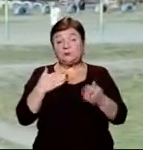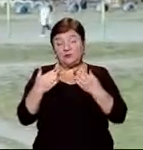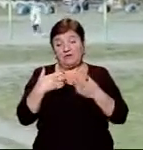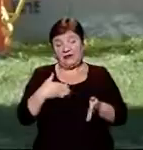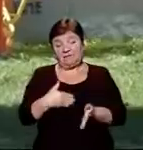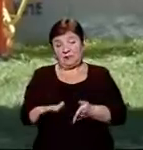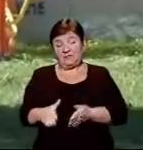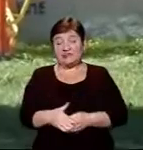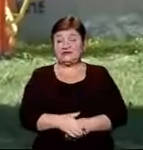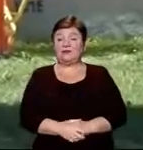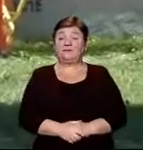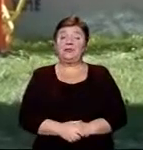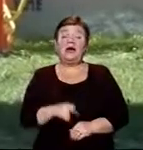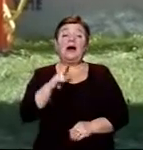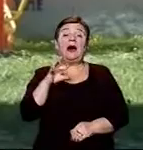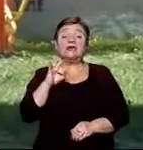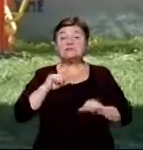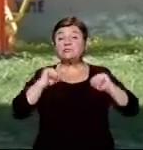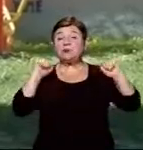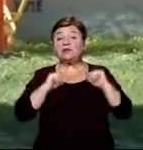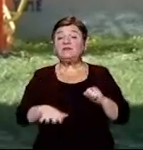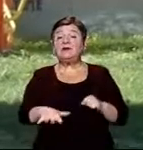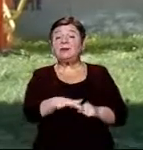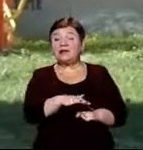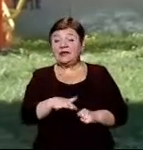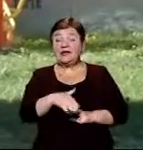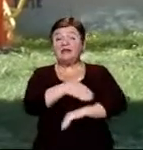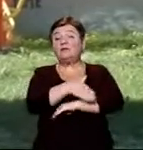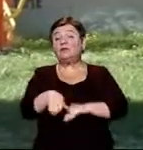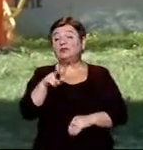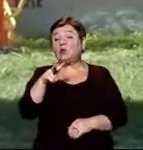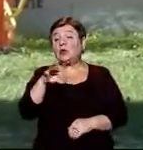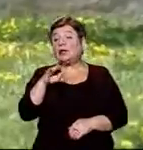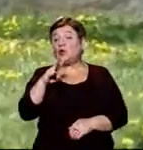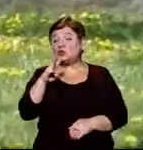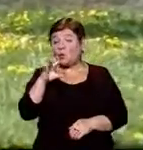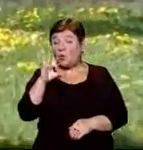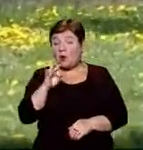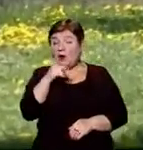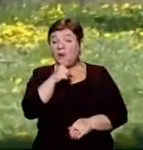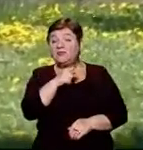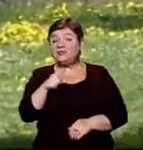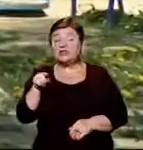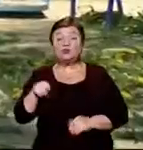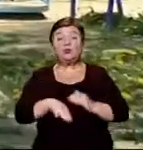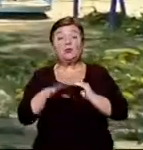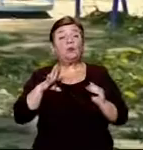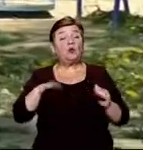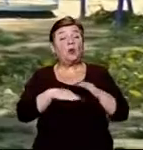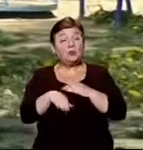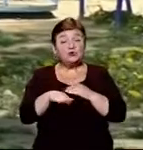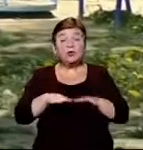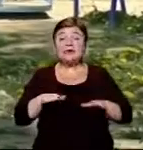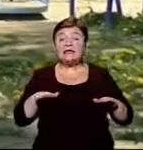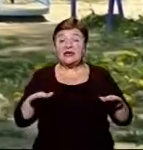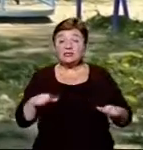відмовилася. А це дитячий спортивний майданчик на вулиці Легоцького в Ужгороді. На час зйомки тут нікого не було. Дитячий